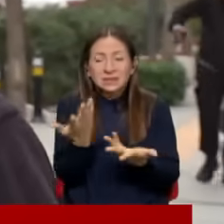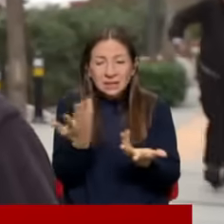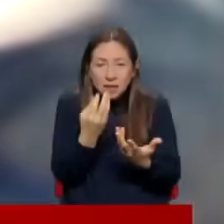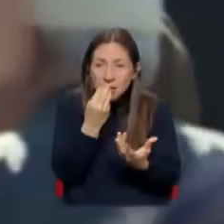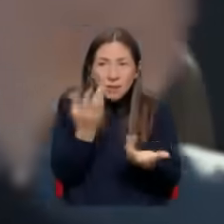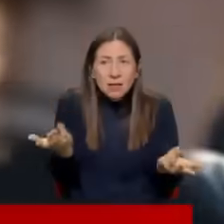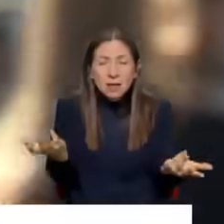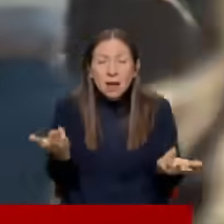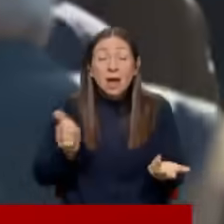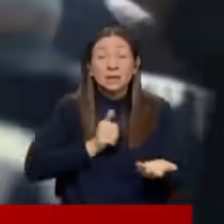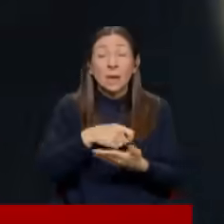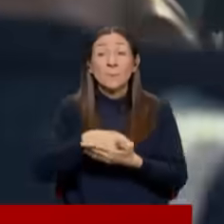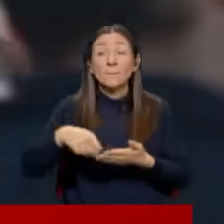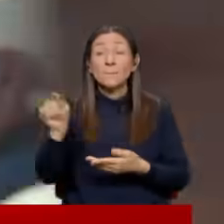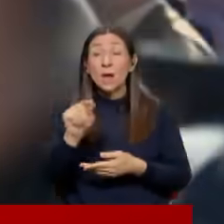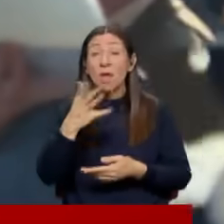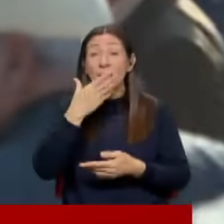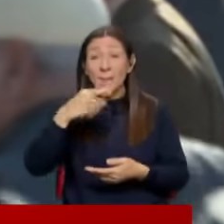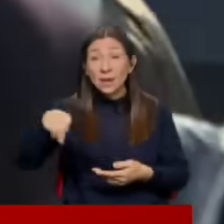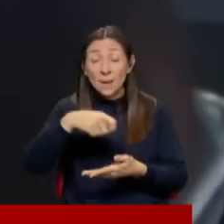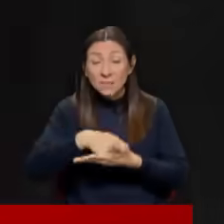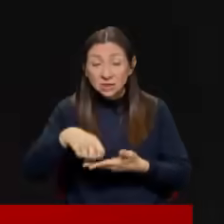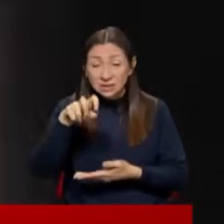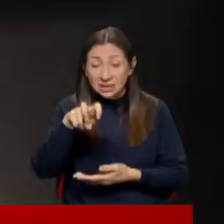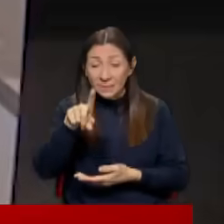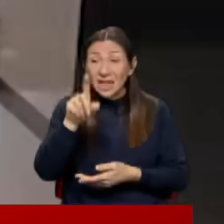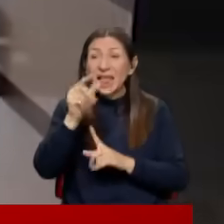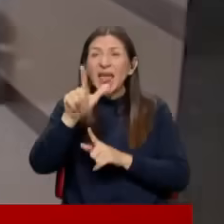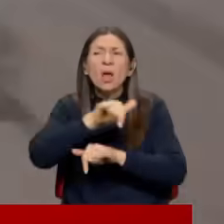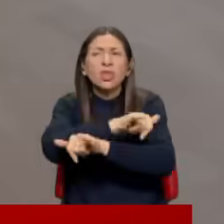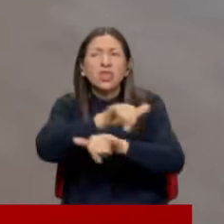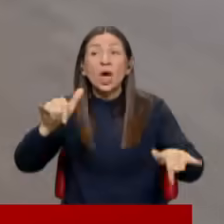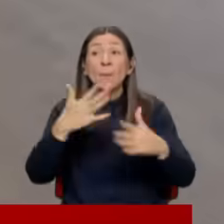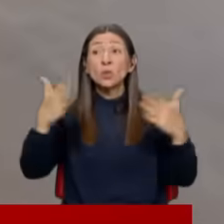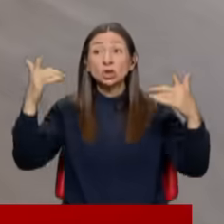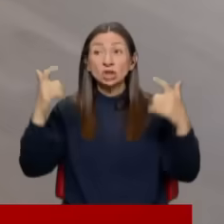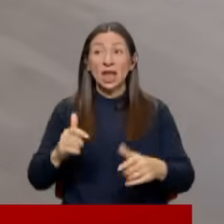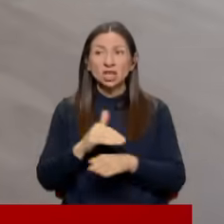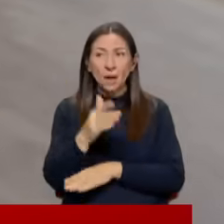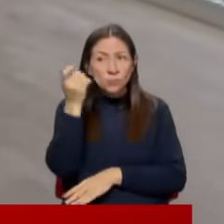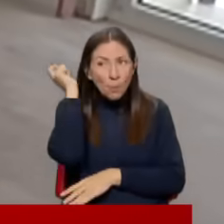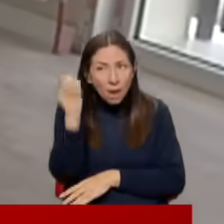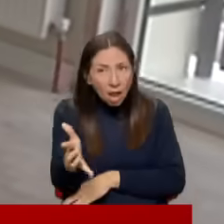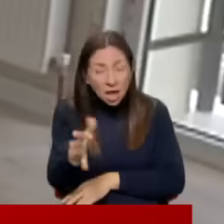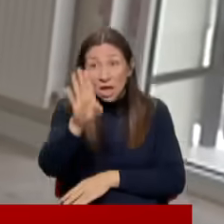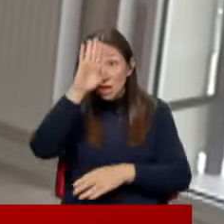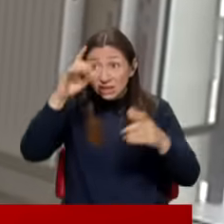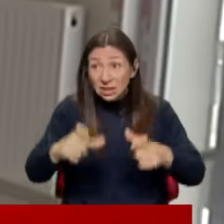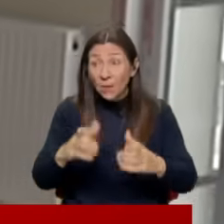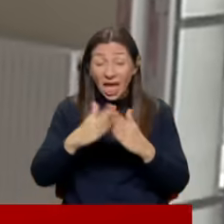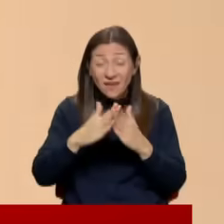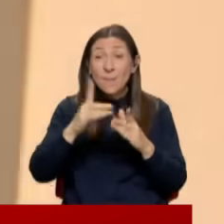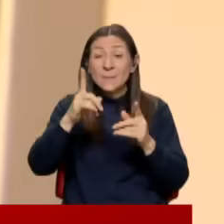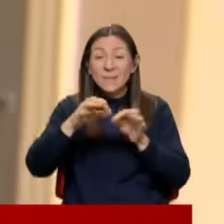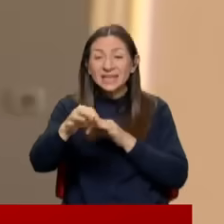ayakta dursun? Asgari ücretlinin, memurun, emeklinin maaşı 81 ilde aynı. Ama büyük şehirlerde yaşam çok pahalı. İstanbul'da